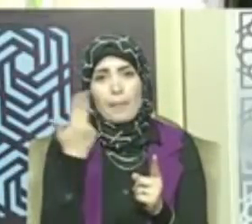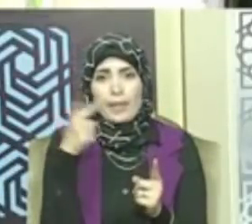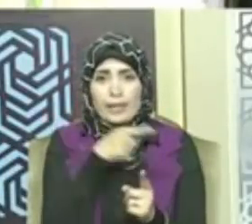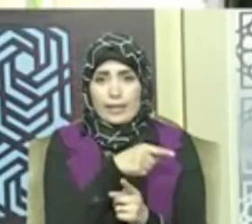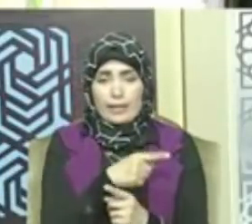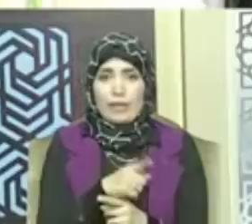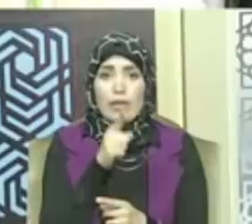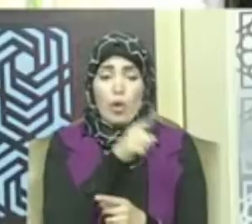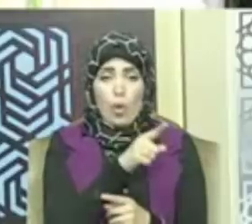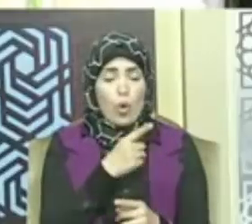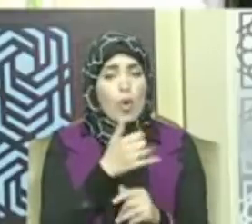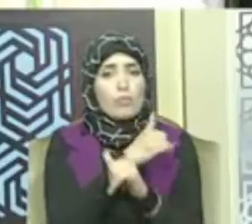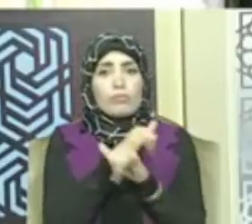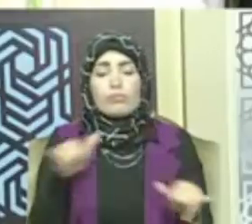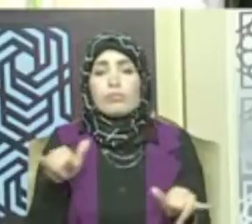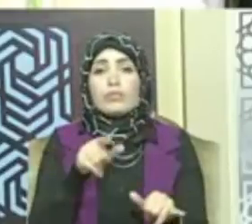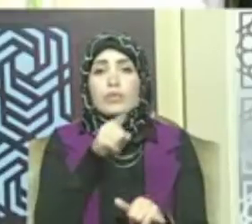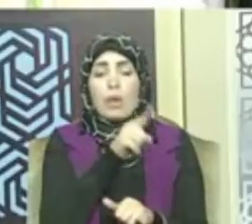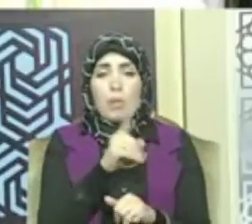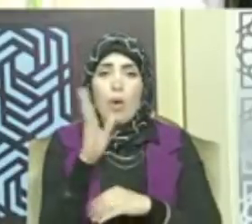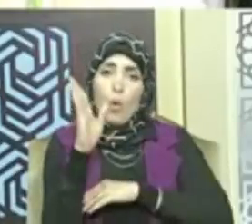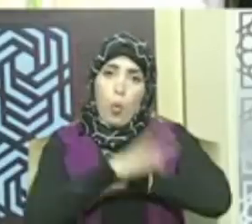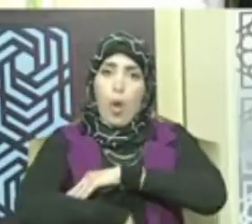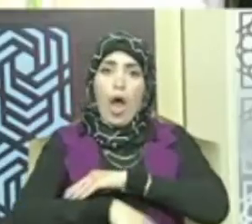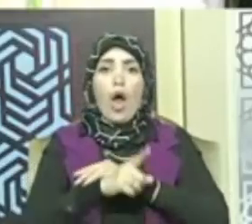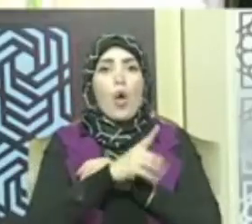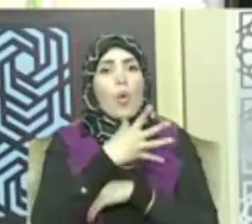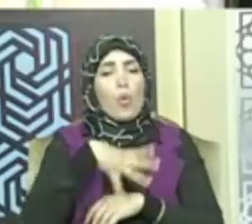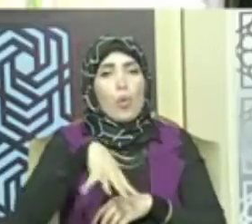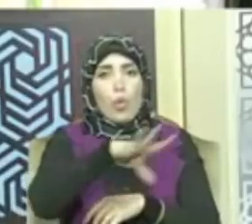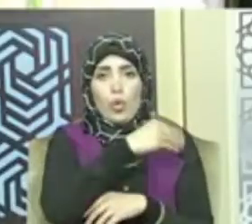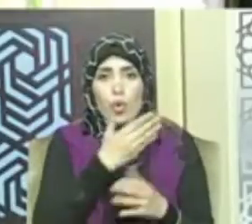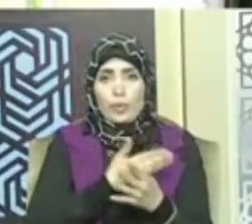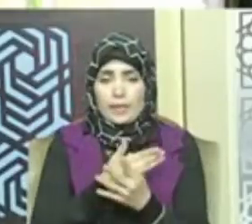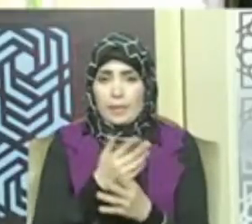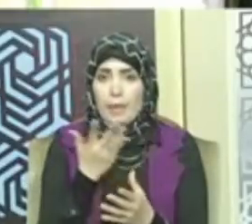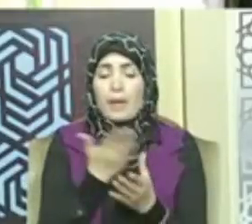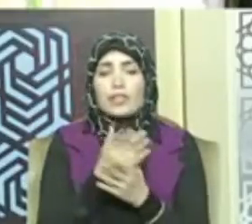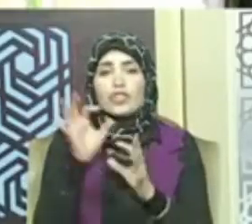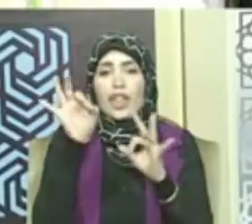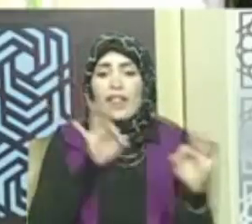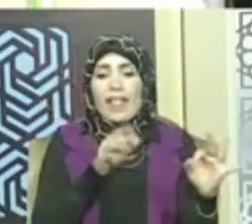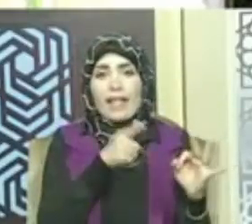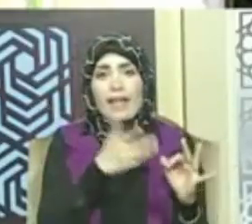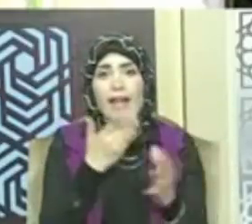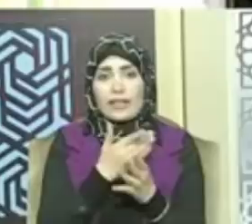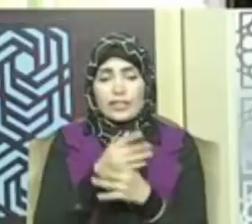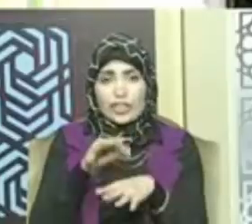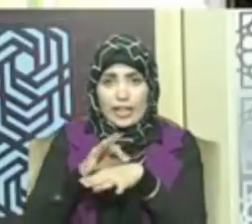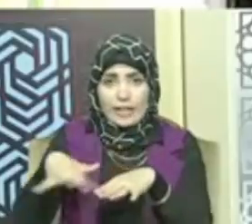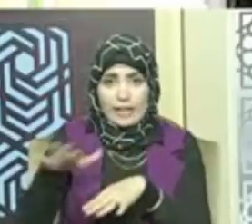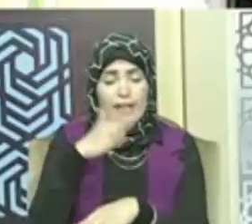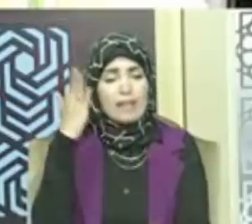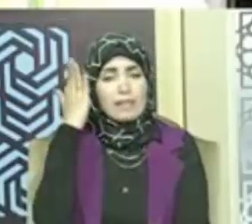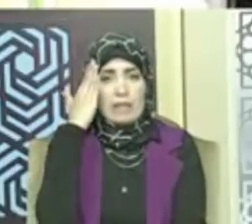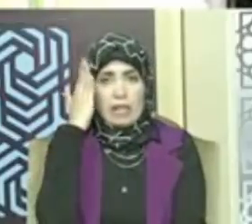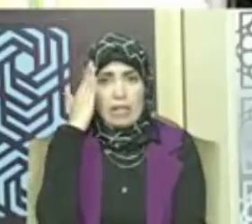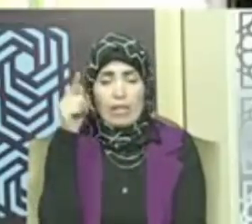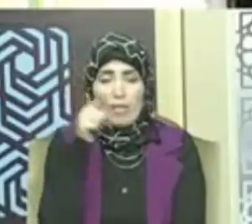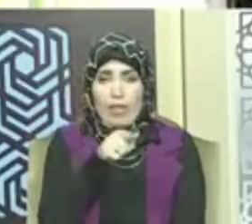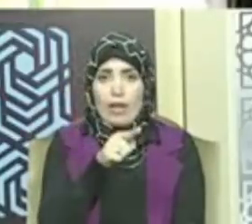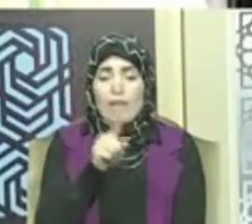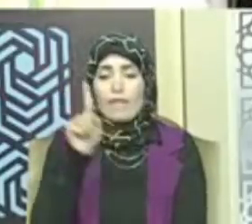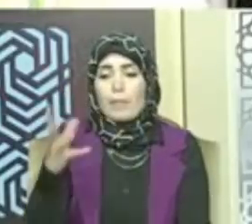وقومهم أجمعين. إن في ذلك لآية لقوم يعلمون. وأنجينا